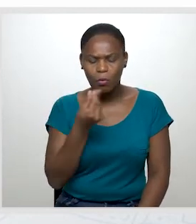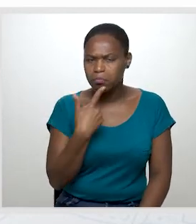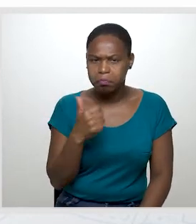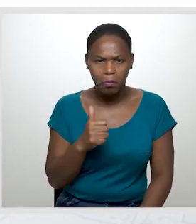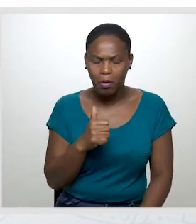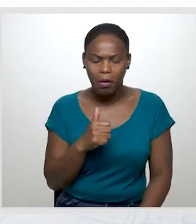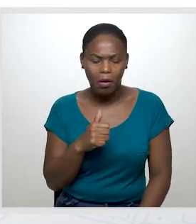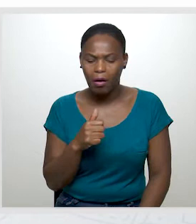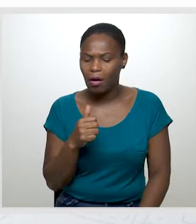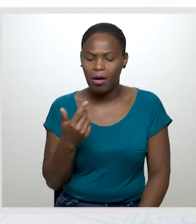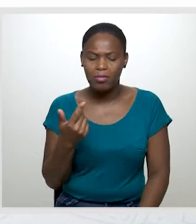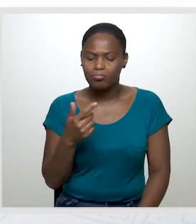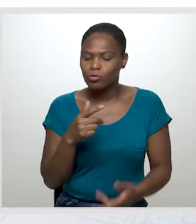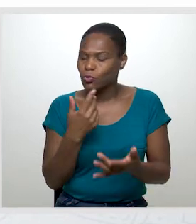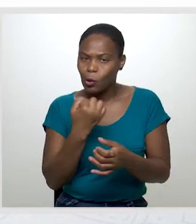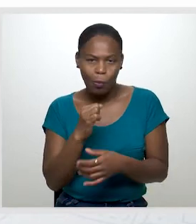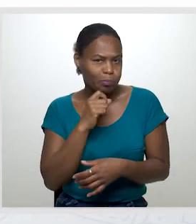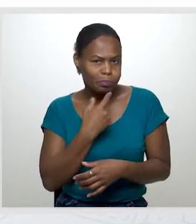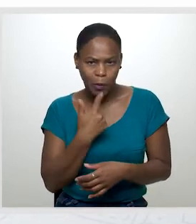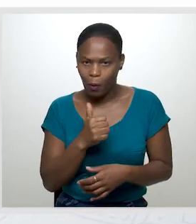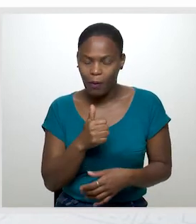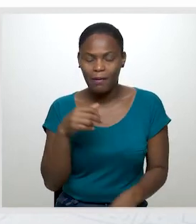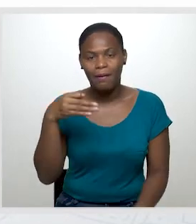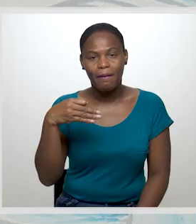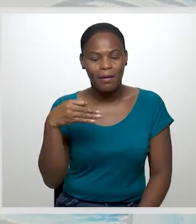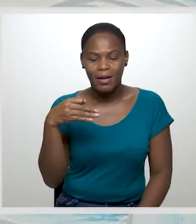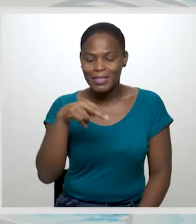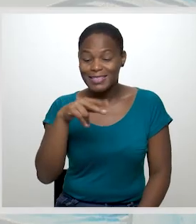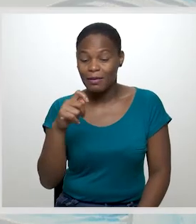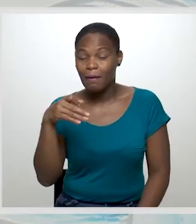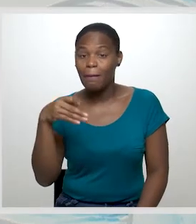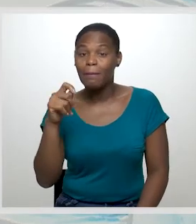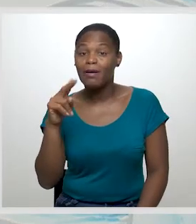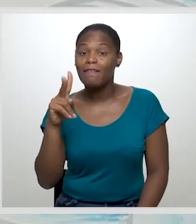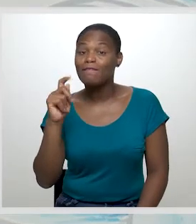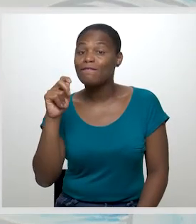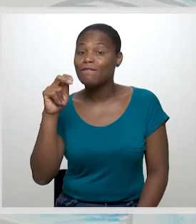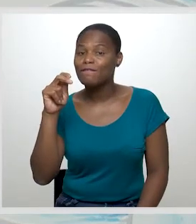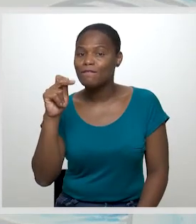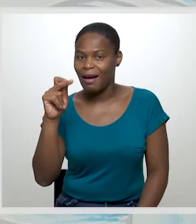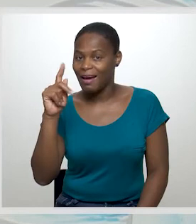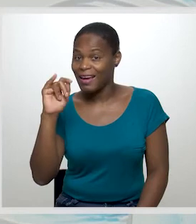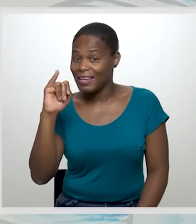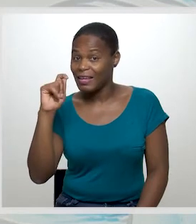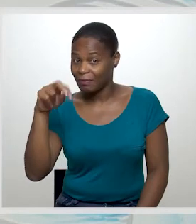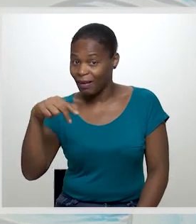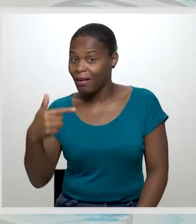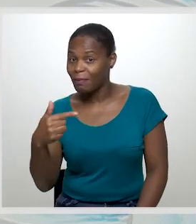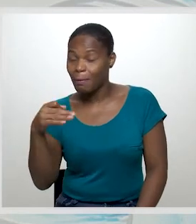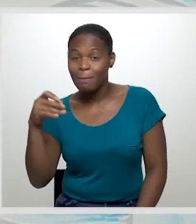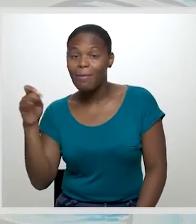La vie était. Parfait. Tu vois que je t'avais dit que ce n'était pas difficile, c'était très